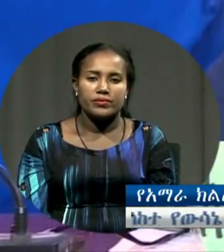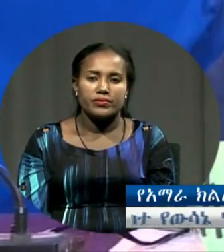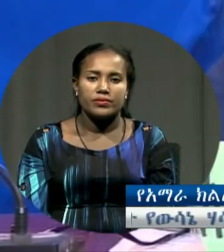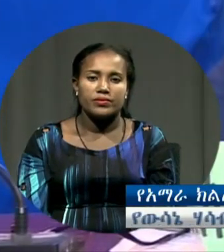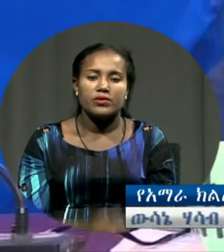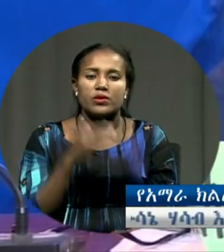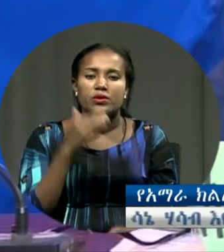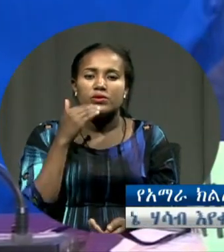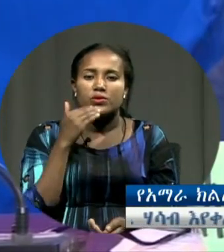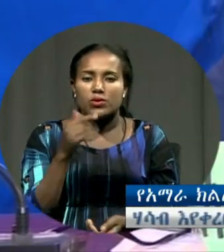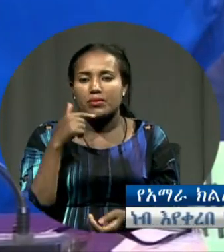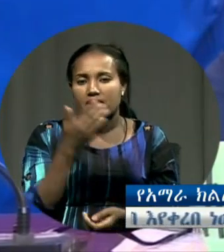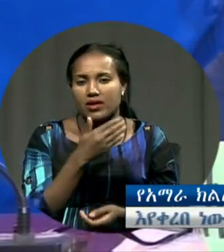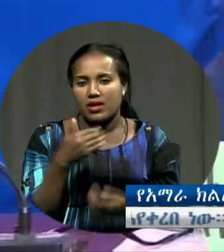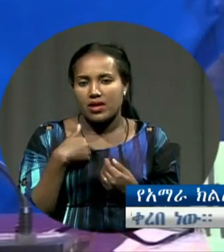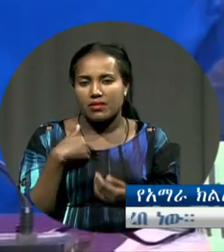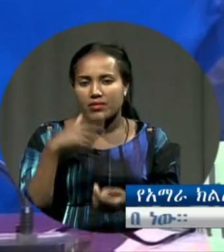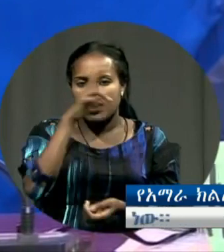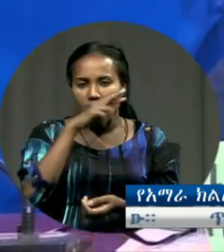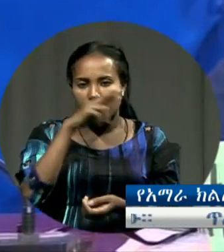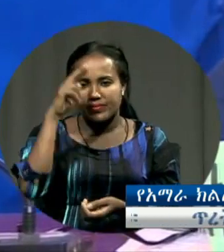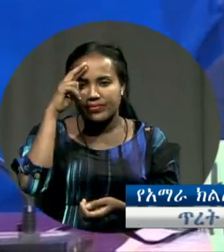ጥሩ ነው የሚል ነገር ነው ያለኝ። ምክንያቱም